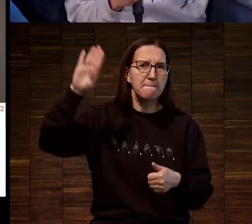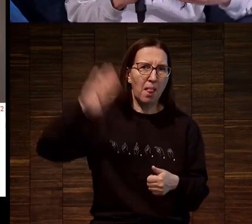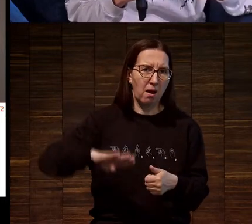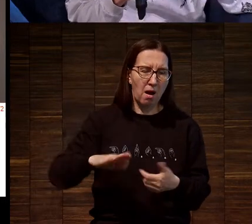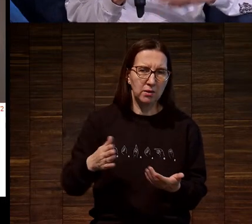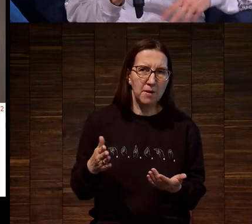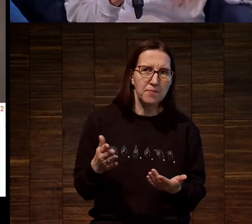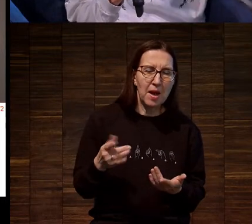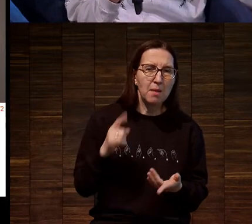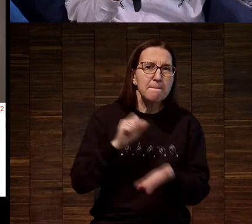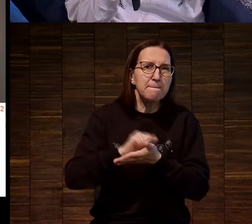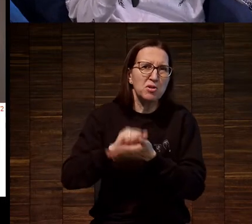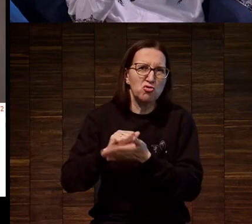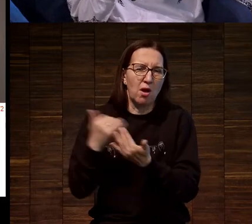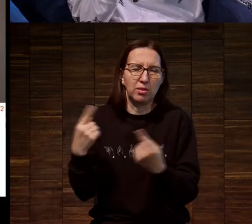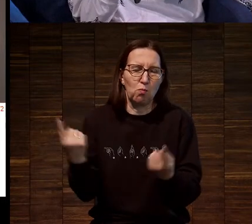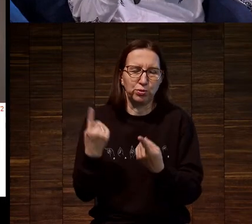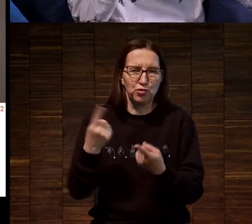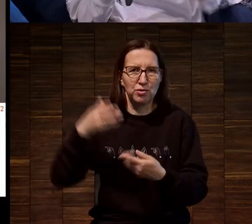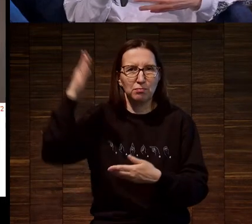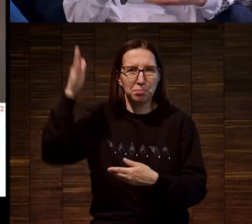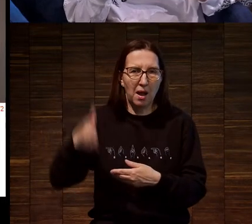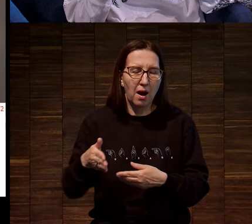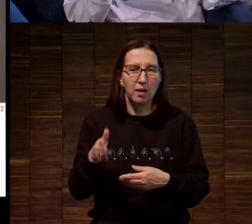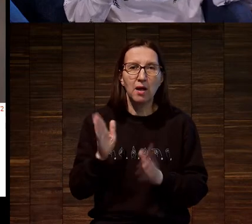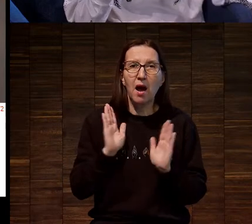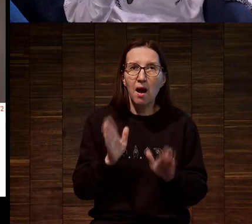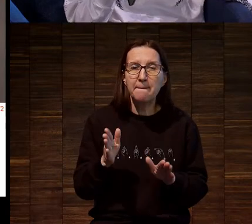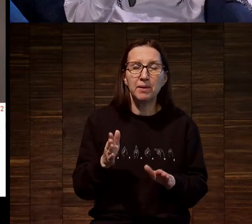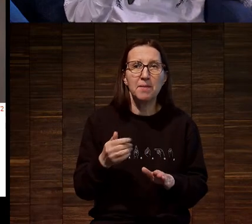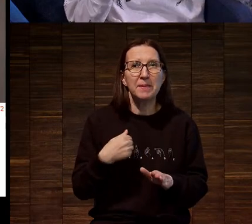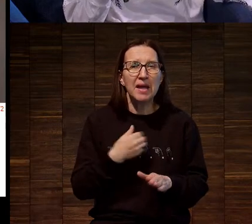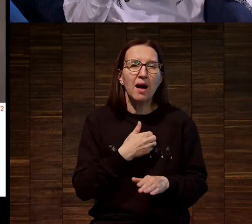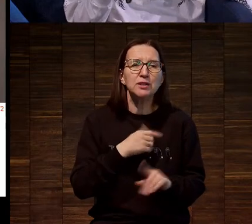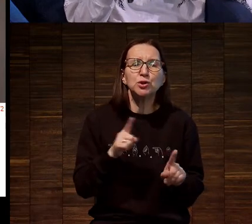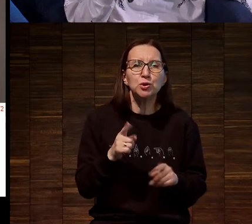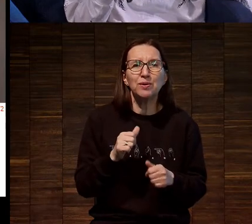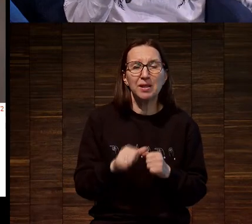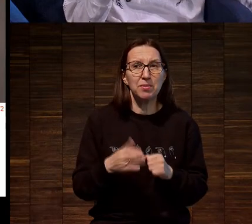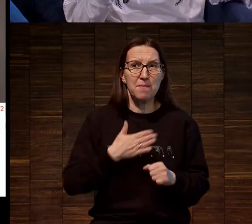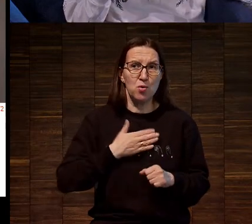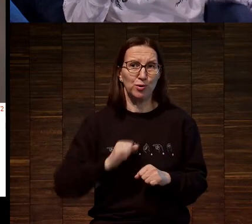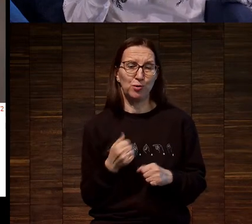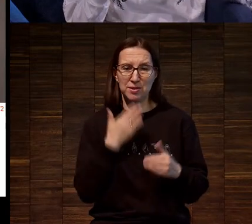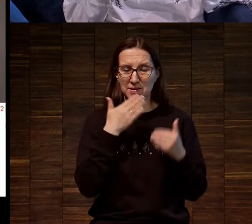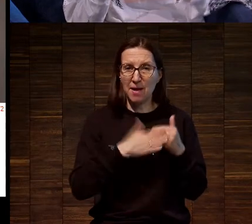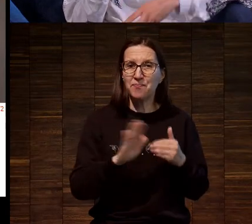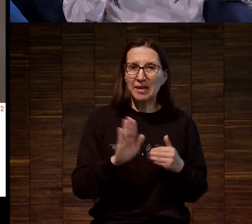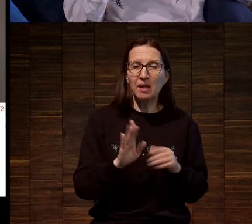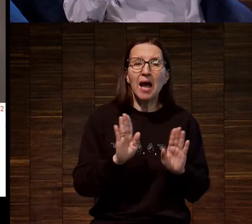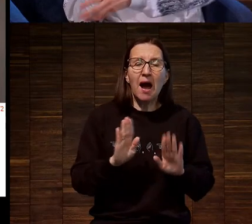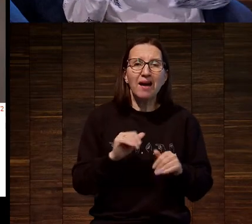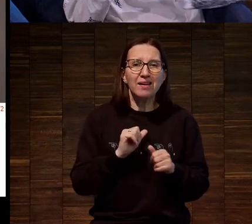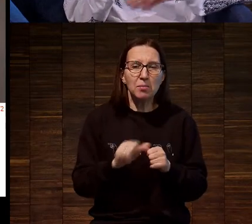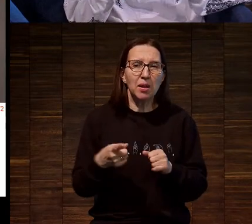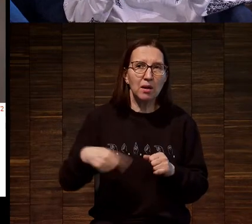Но мне очень хотелось, чтобы не мои друзья-художники, а ребята, которые занимаются